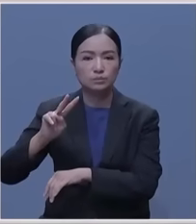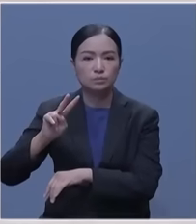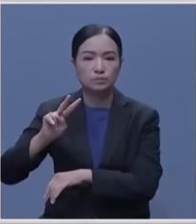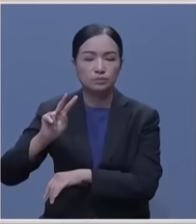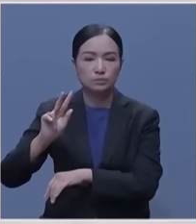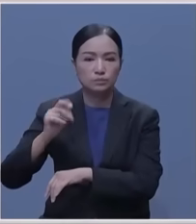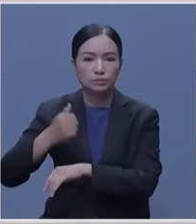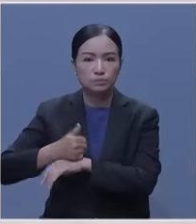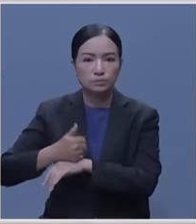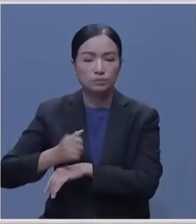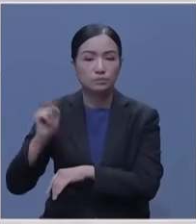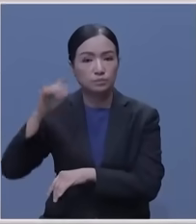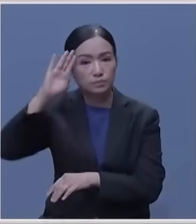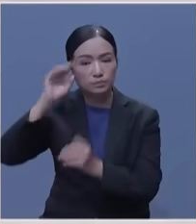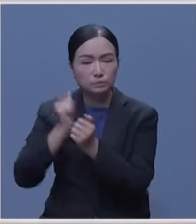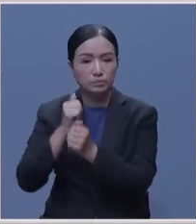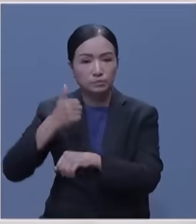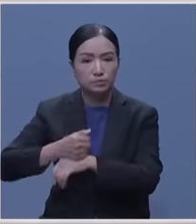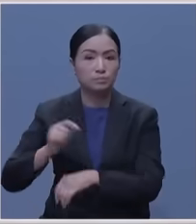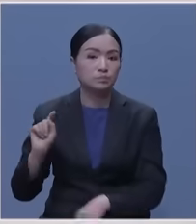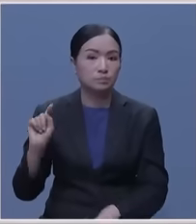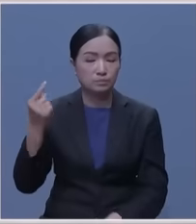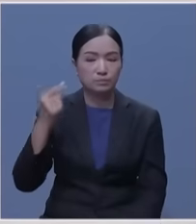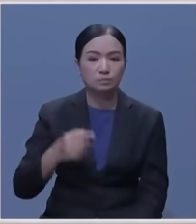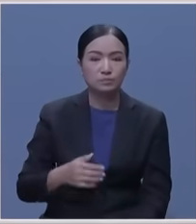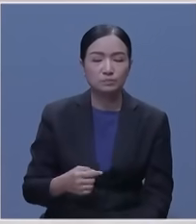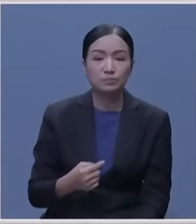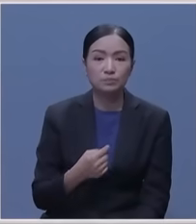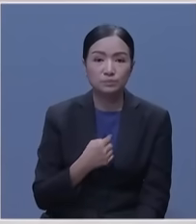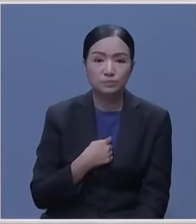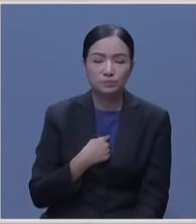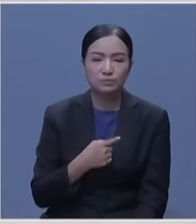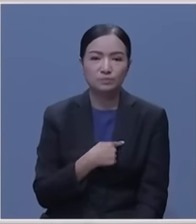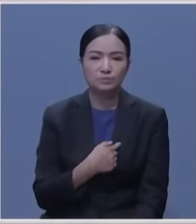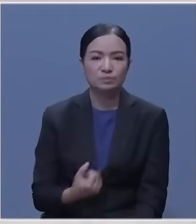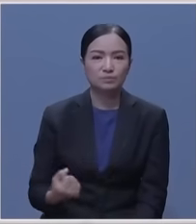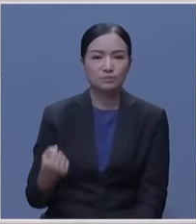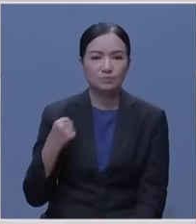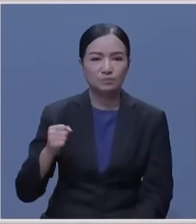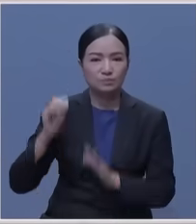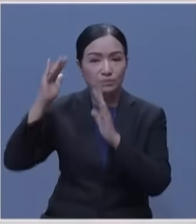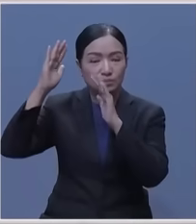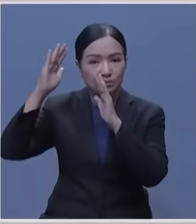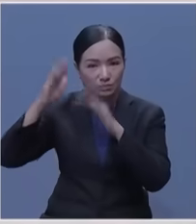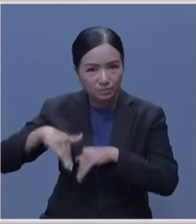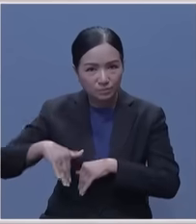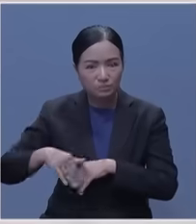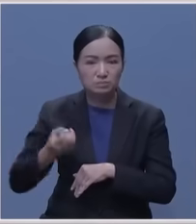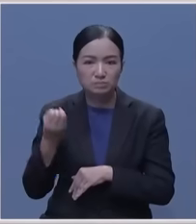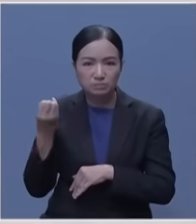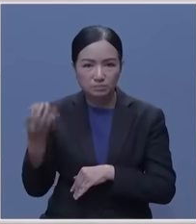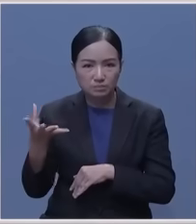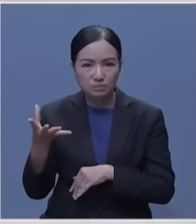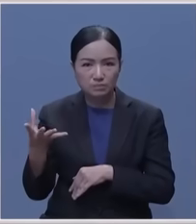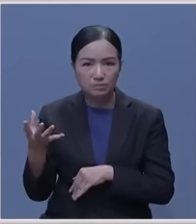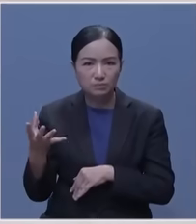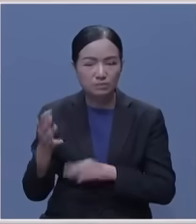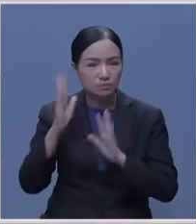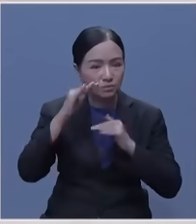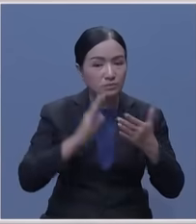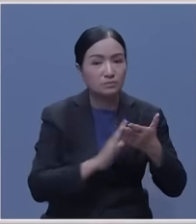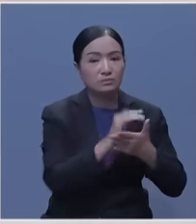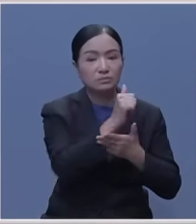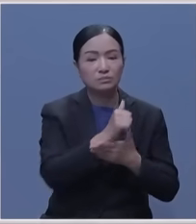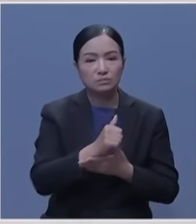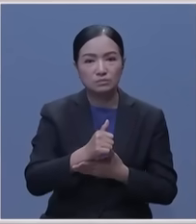ใหม่นะครับผู้กำกับใหม่ซึ่งผมมั่นใจว่าคงมีผู้ผิดหวังมากกว่าผู้สมหวังในห้องนี้นะครับที่ขอต